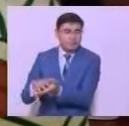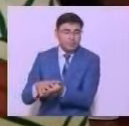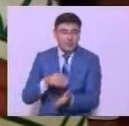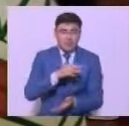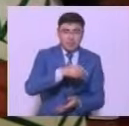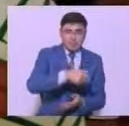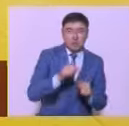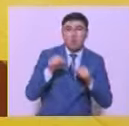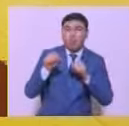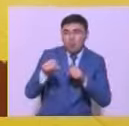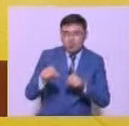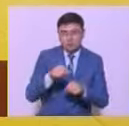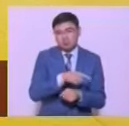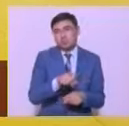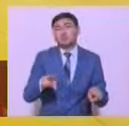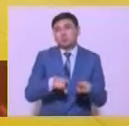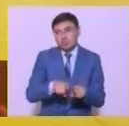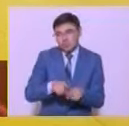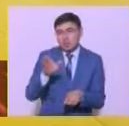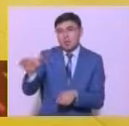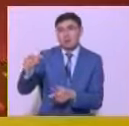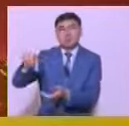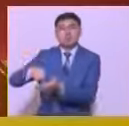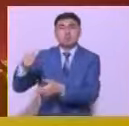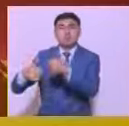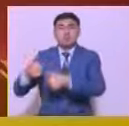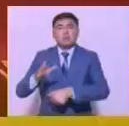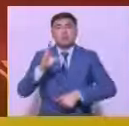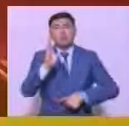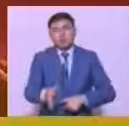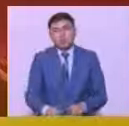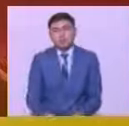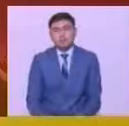маңғыстаулық боксшылар да шаршаланға шығады. Ақсындар табылды. Амангелді Тұрахмет, Дидар.